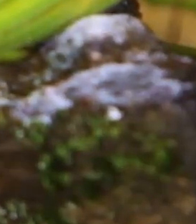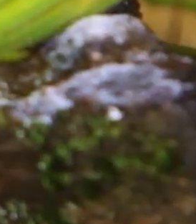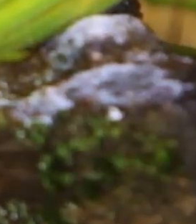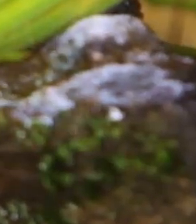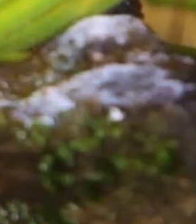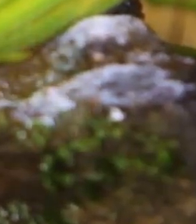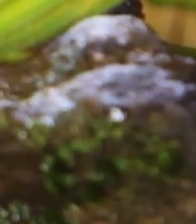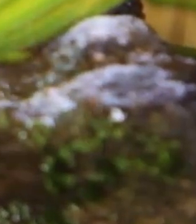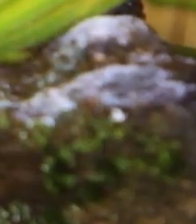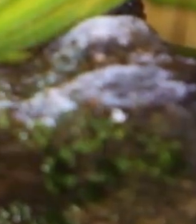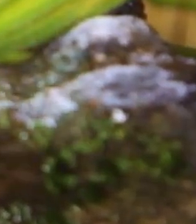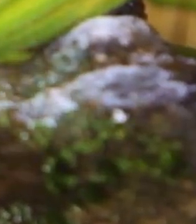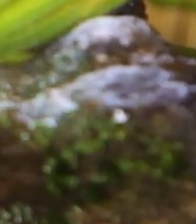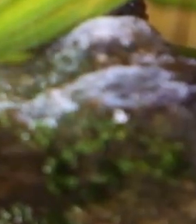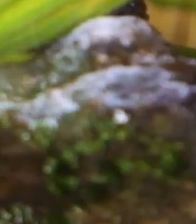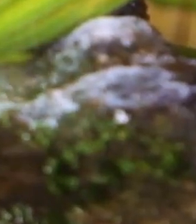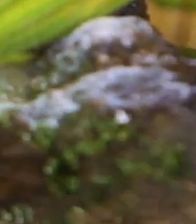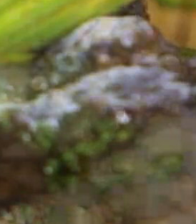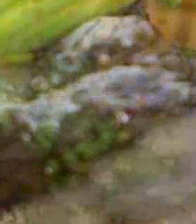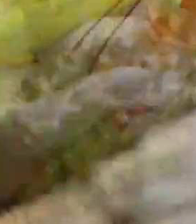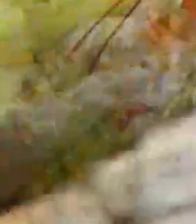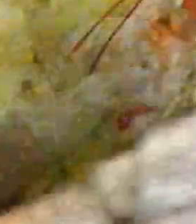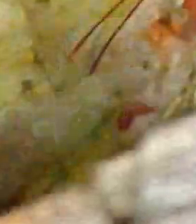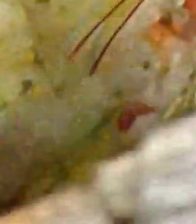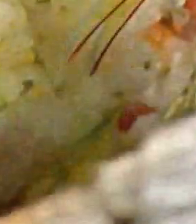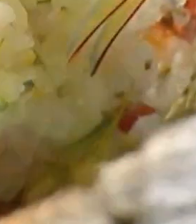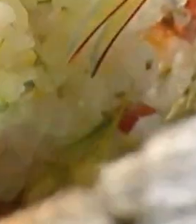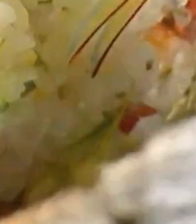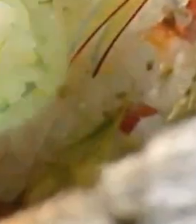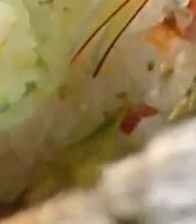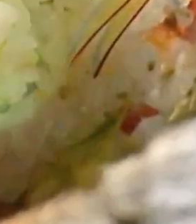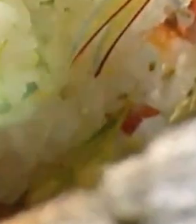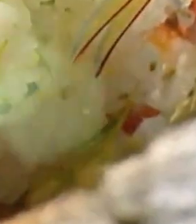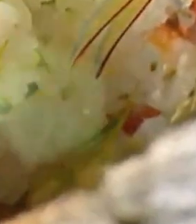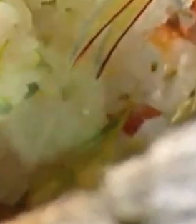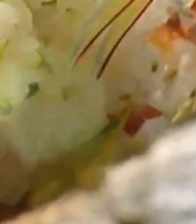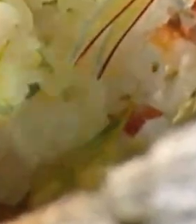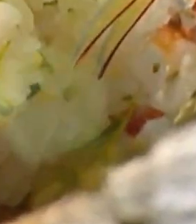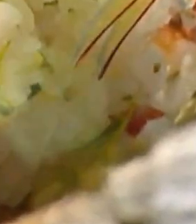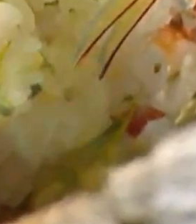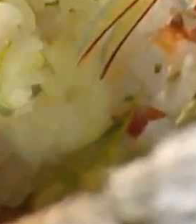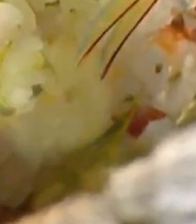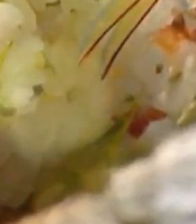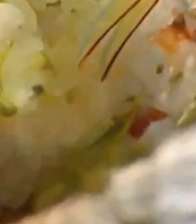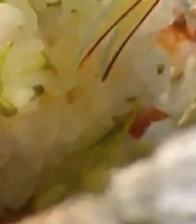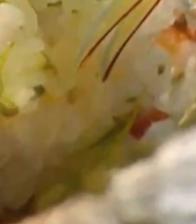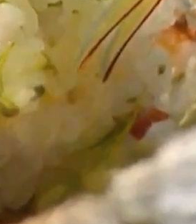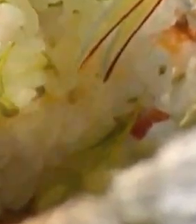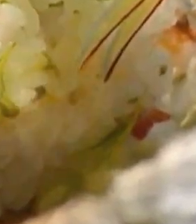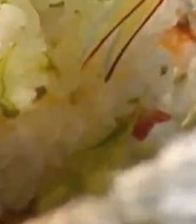라일락 피던 5월을 그 향기처럼